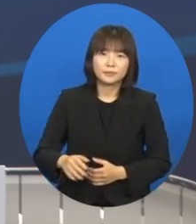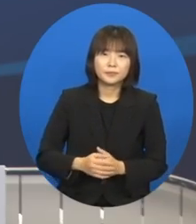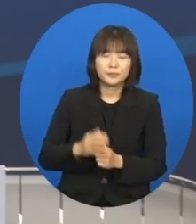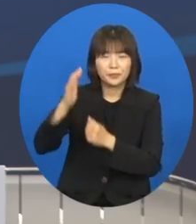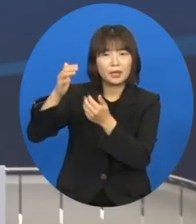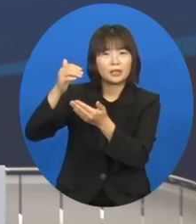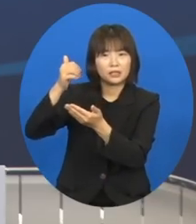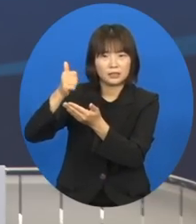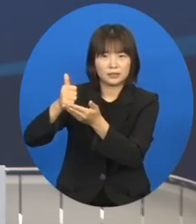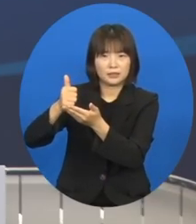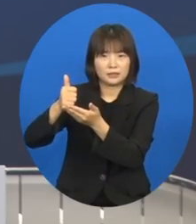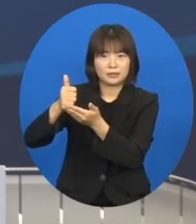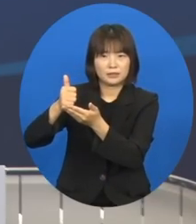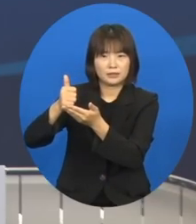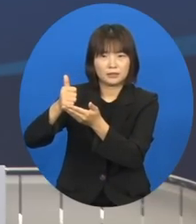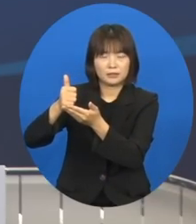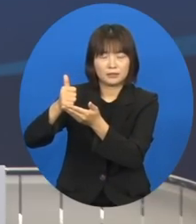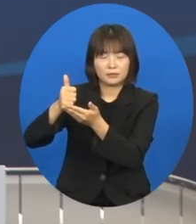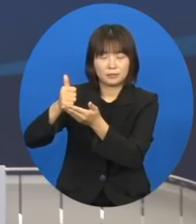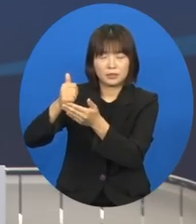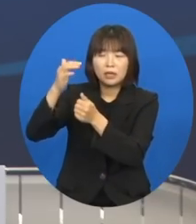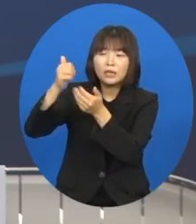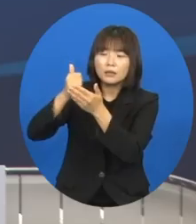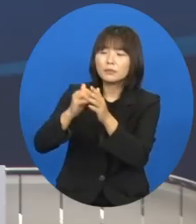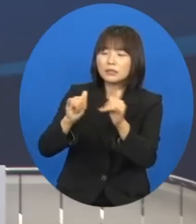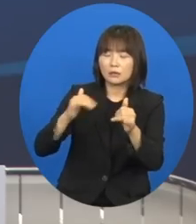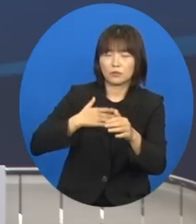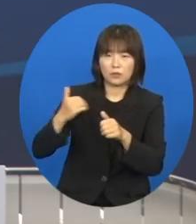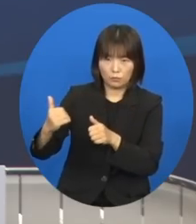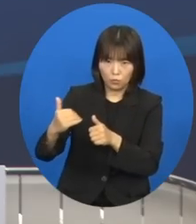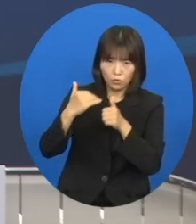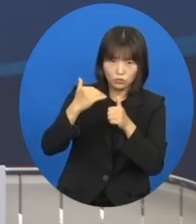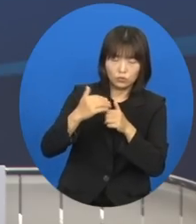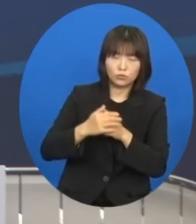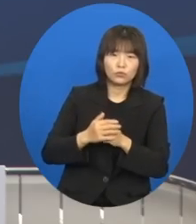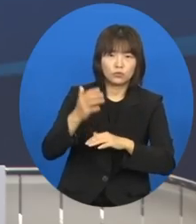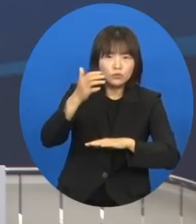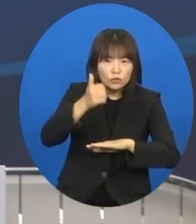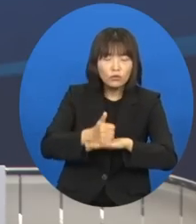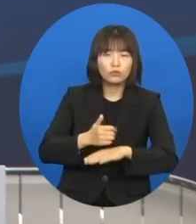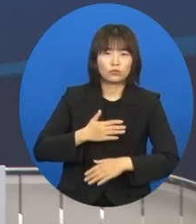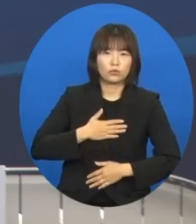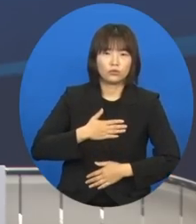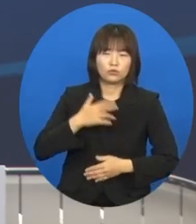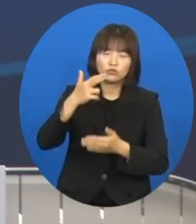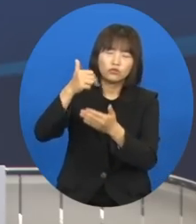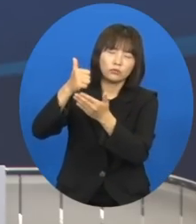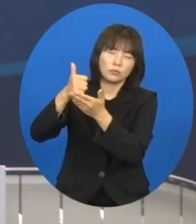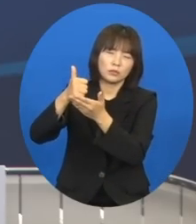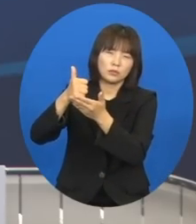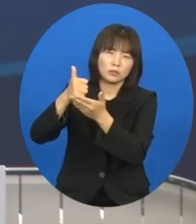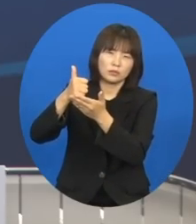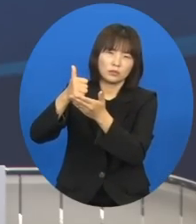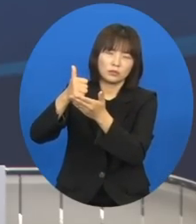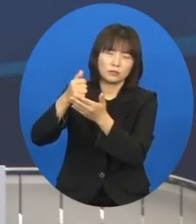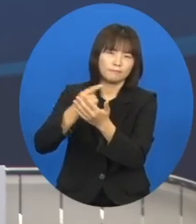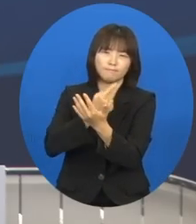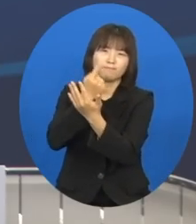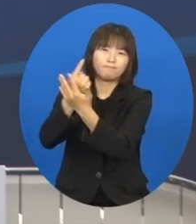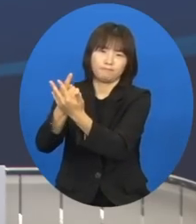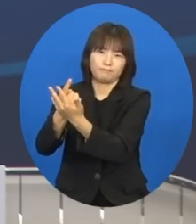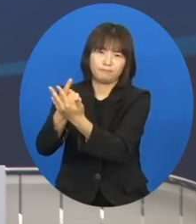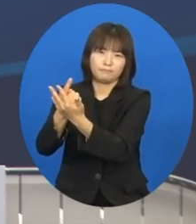하나님이 하나님의 사람도 저에게 보내주시고 결국은 저는 죽게 피했습니다.